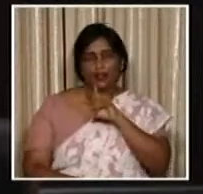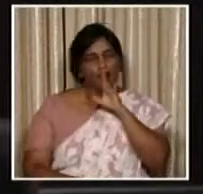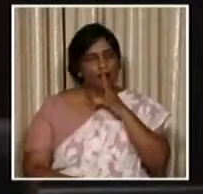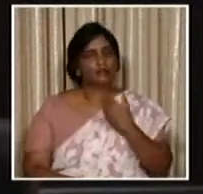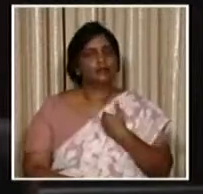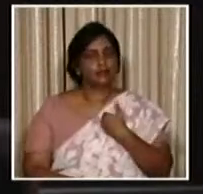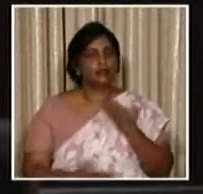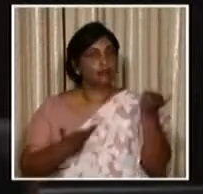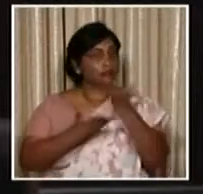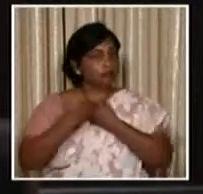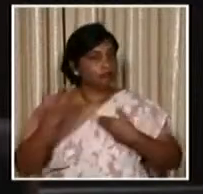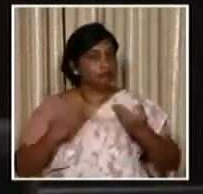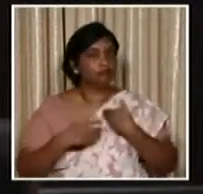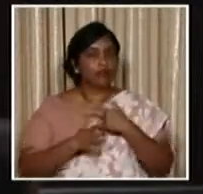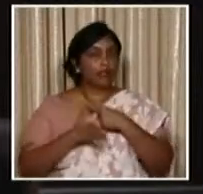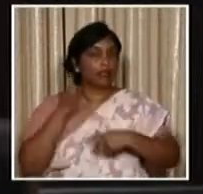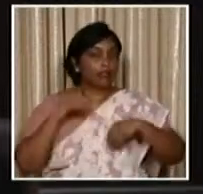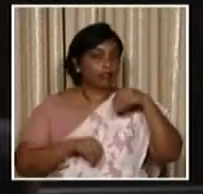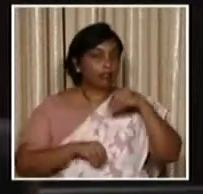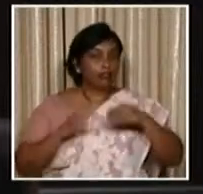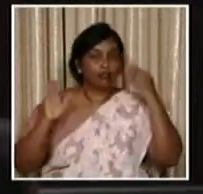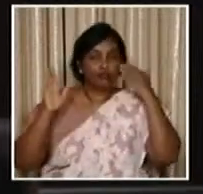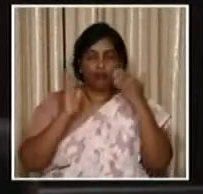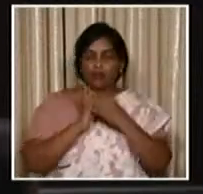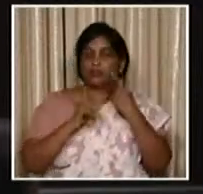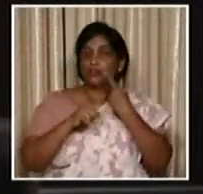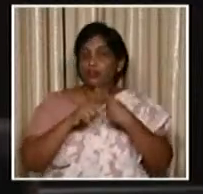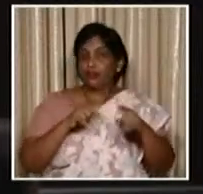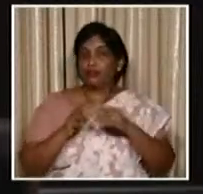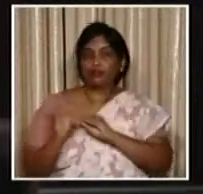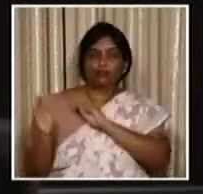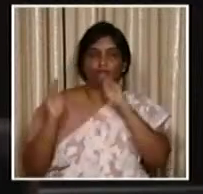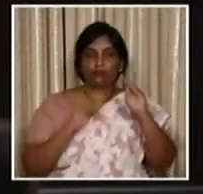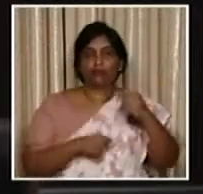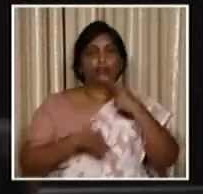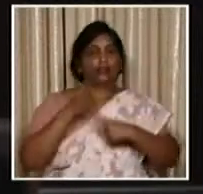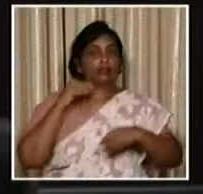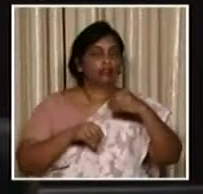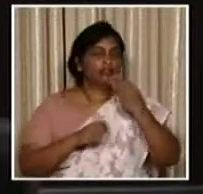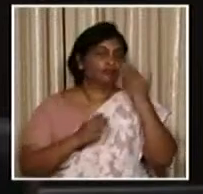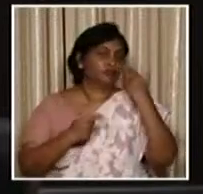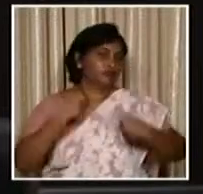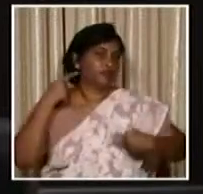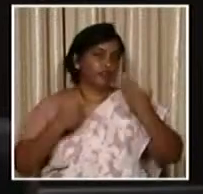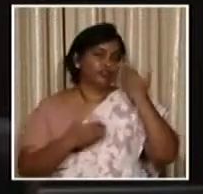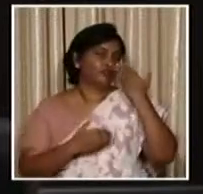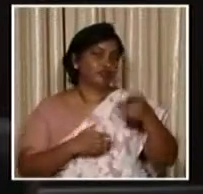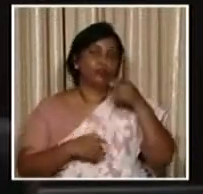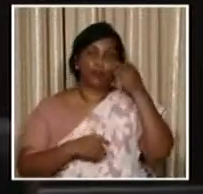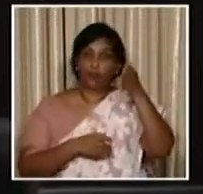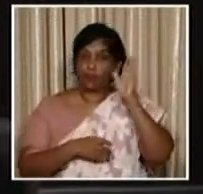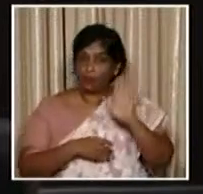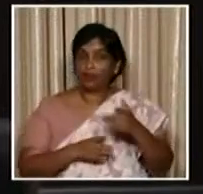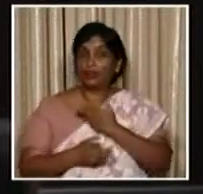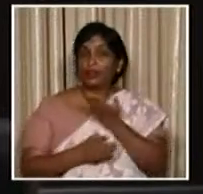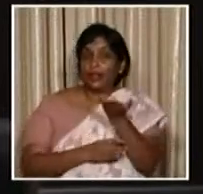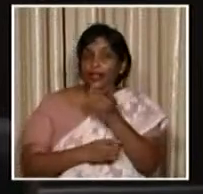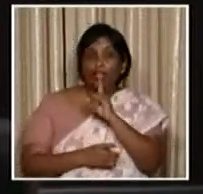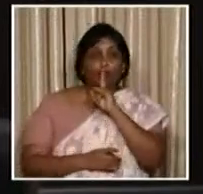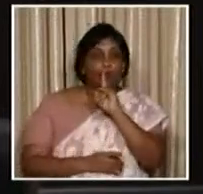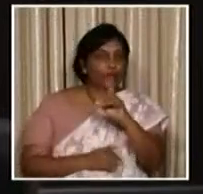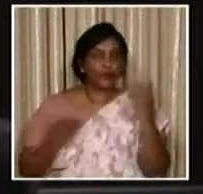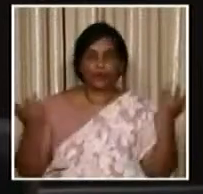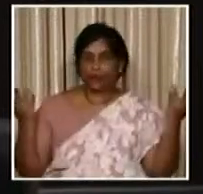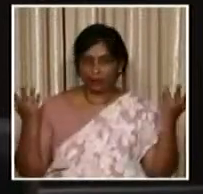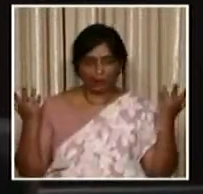අපි ලැජ්ජ වෙනවා ඔබ තමුන්නාන්සේ පටු දේශපාලනයේ විතරයි අද කල් තබපු විවාදෙ තුල දැක්කේ ඔබ තමුන්නාන්සේ ඉල්ලීමක් කරේ